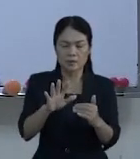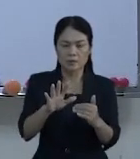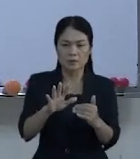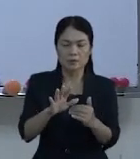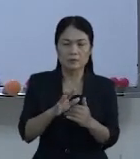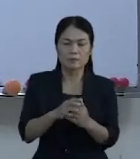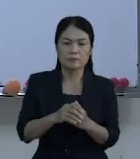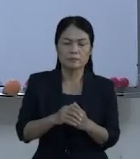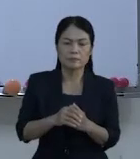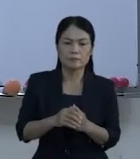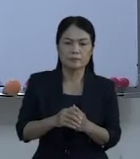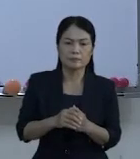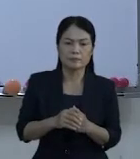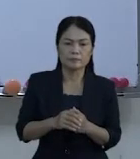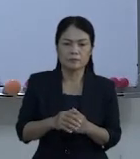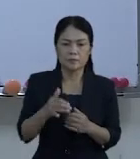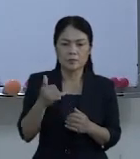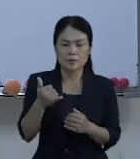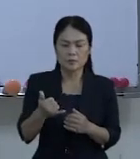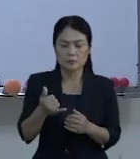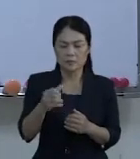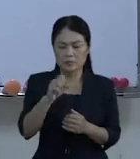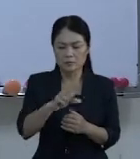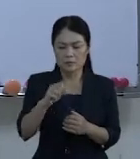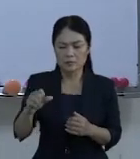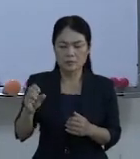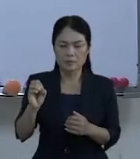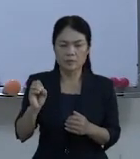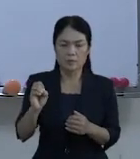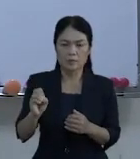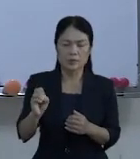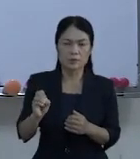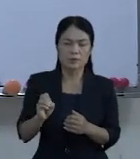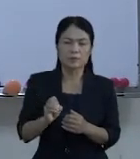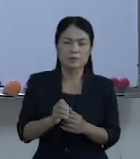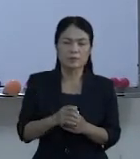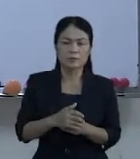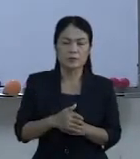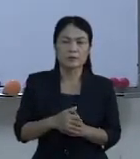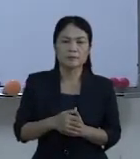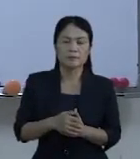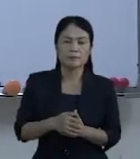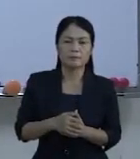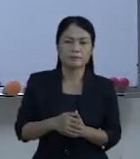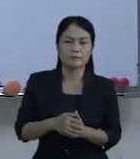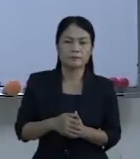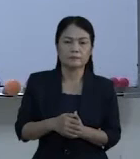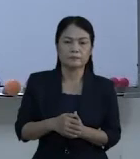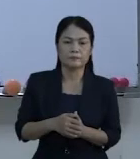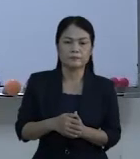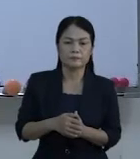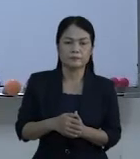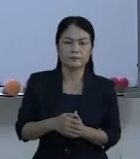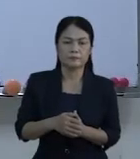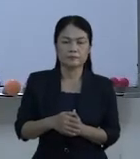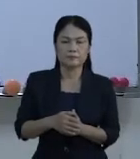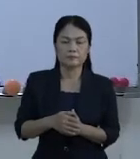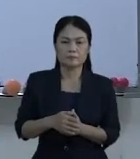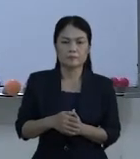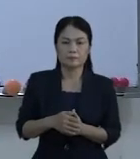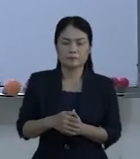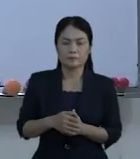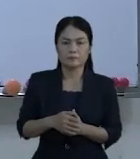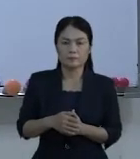liên pram muối sàn và mà pram liên pram muối muối sàn là cái này và mà pram liên muối sàn